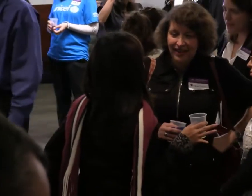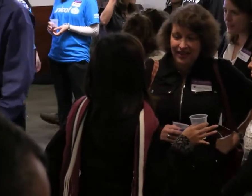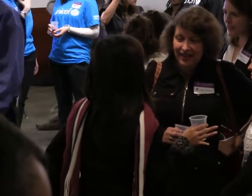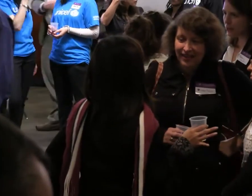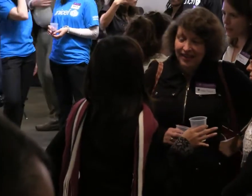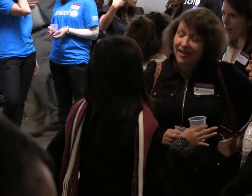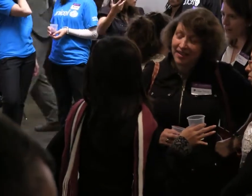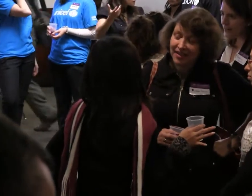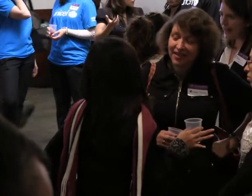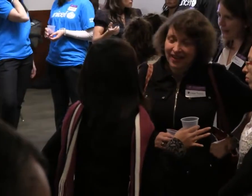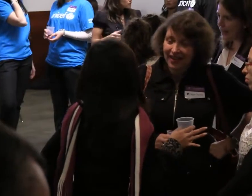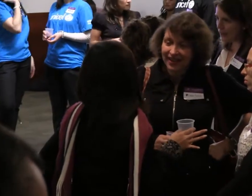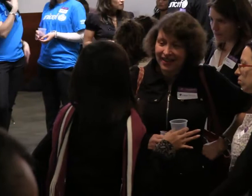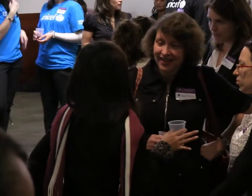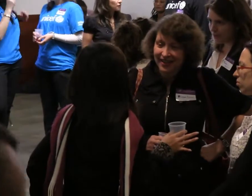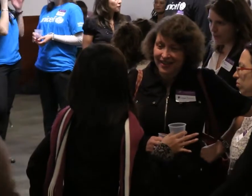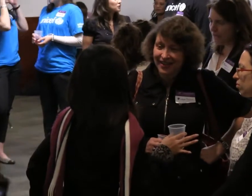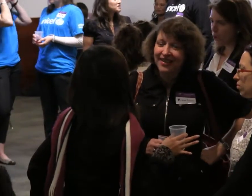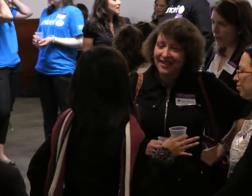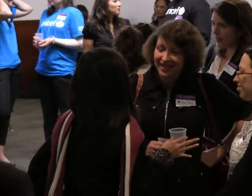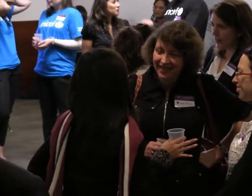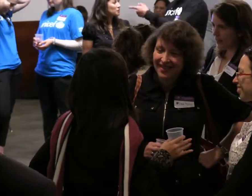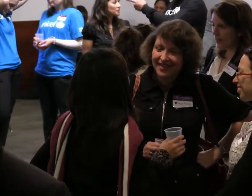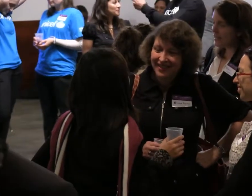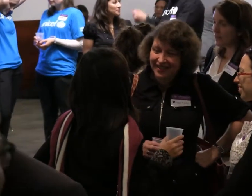abánigbélé ó ṣe ni.